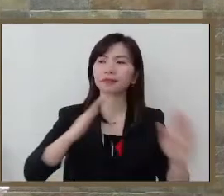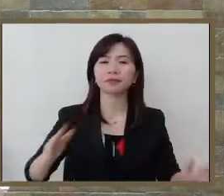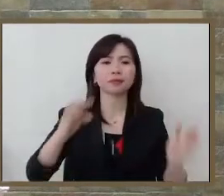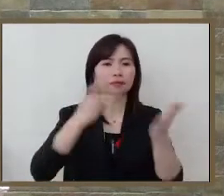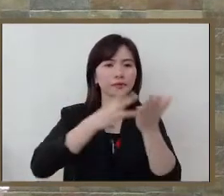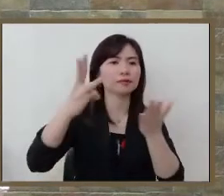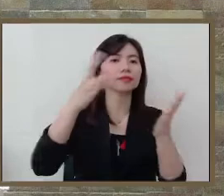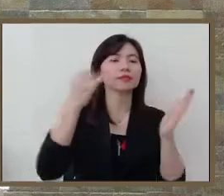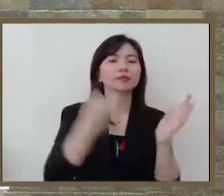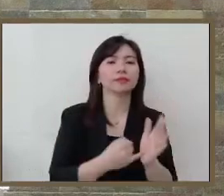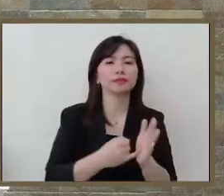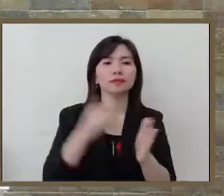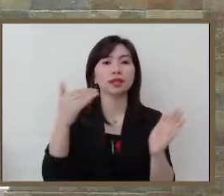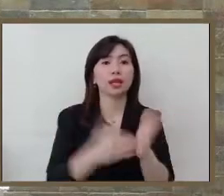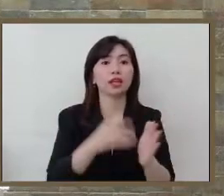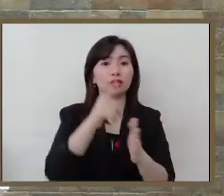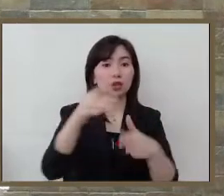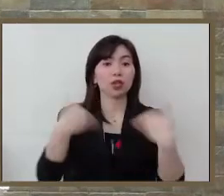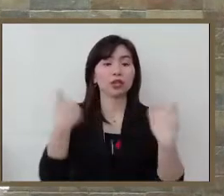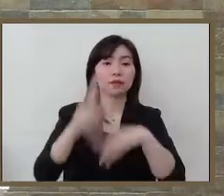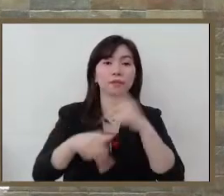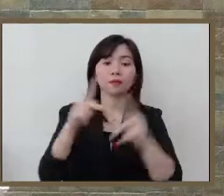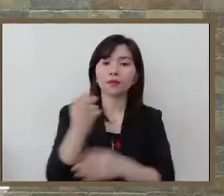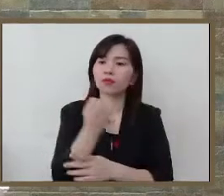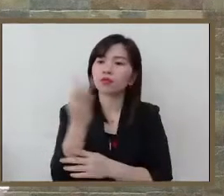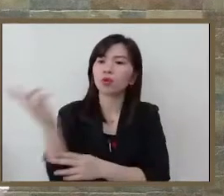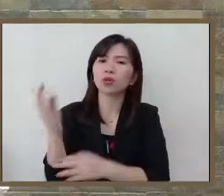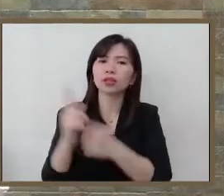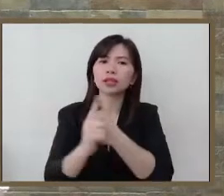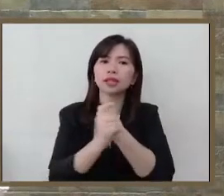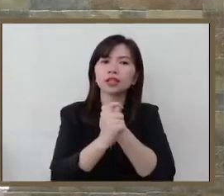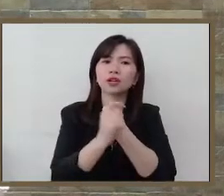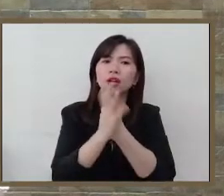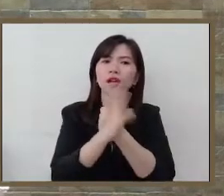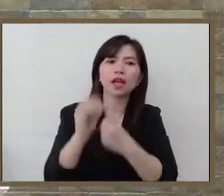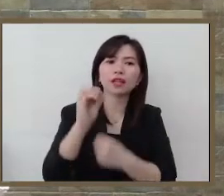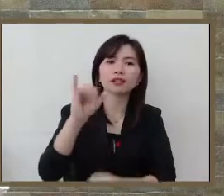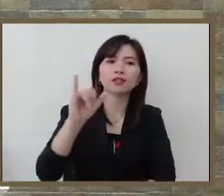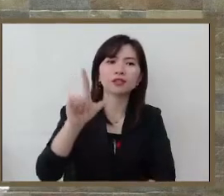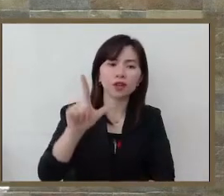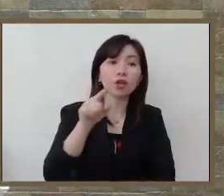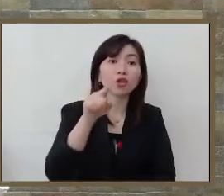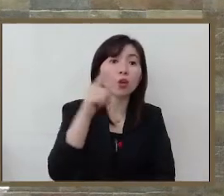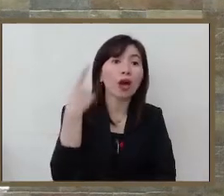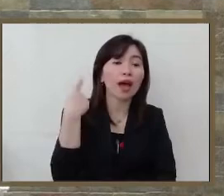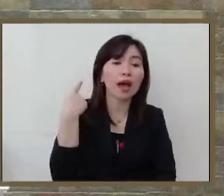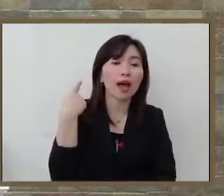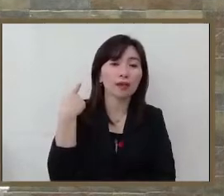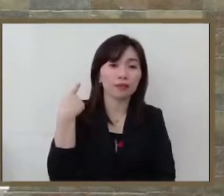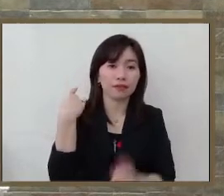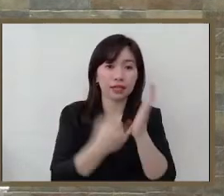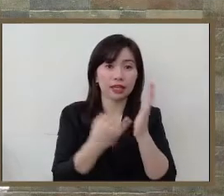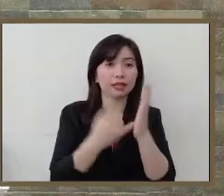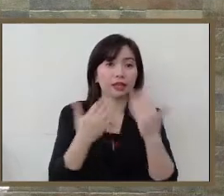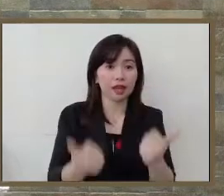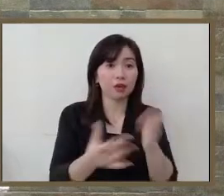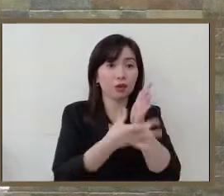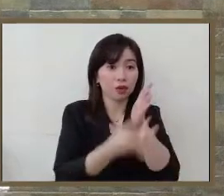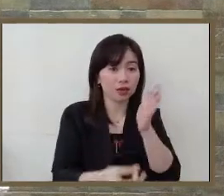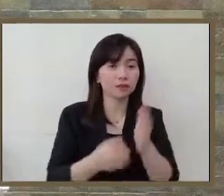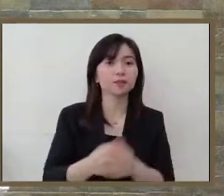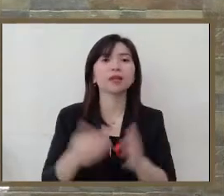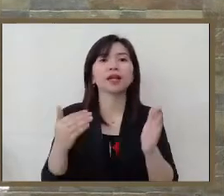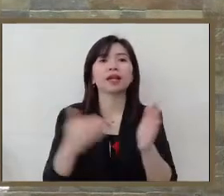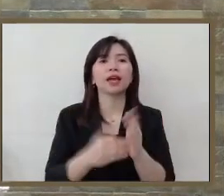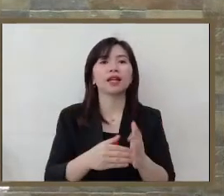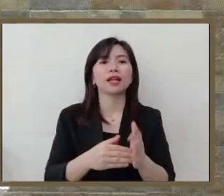Young people, again, those treasure and oil ay nasa iyo na. Shout amen if you have the word